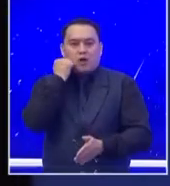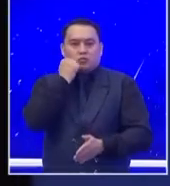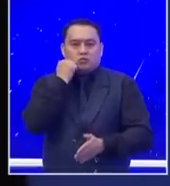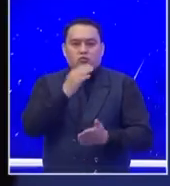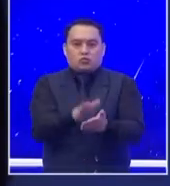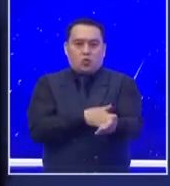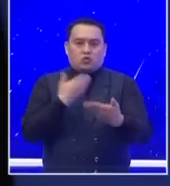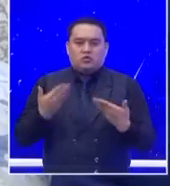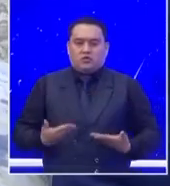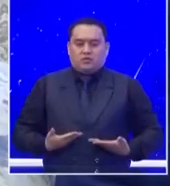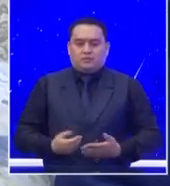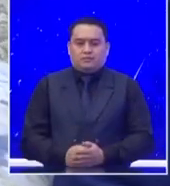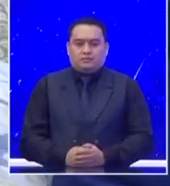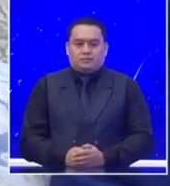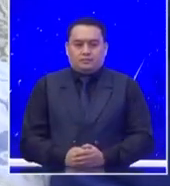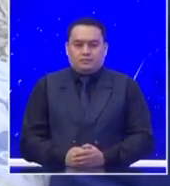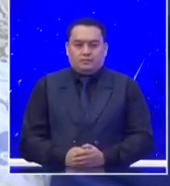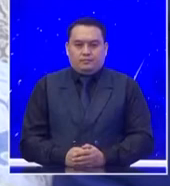жизни.